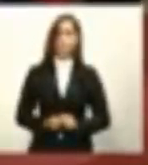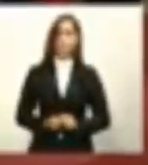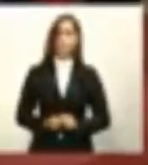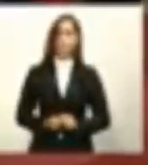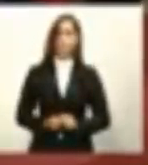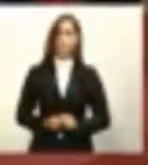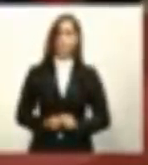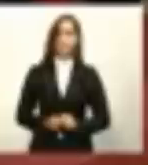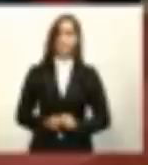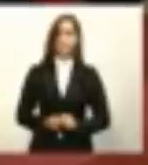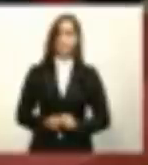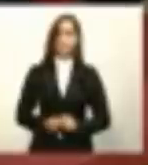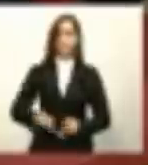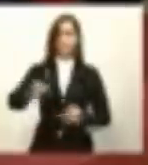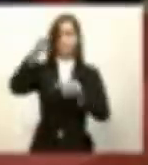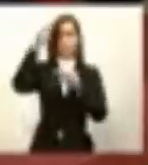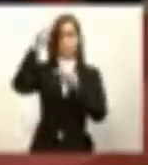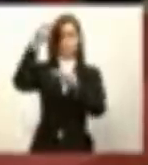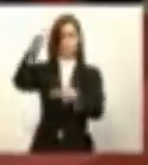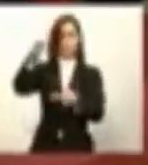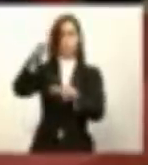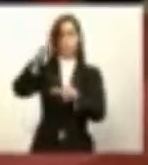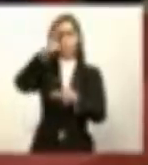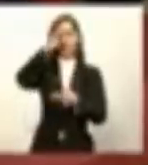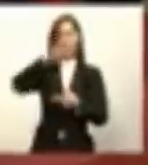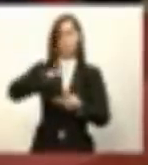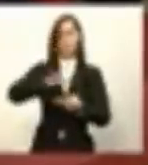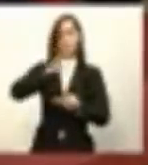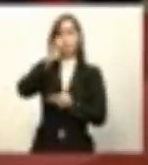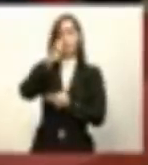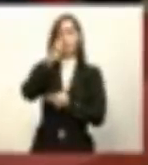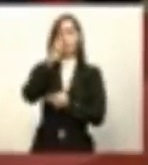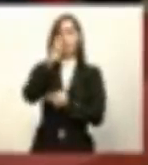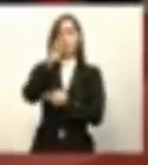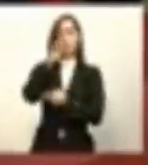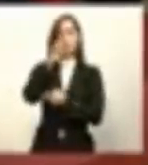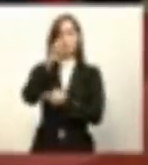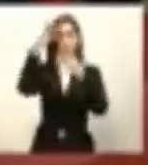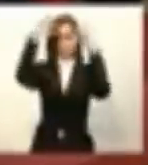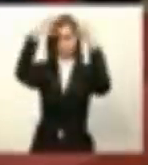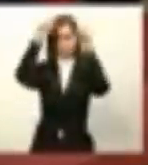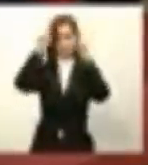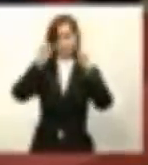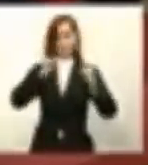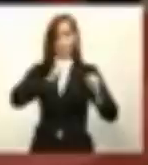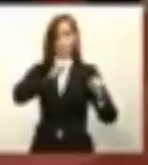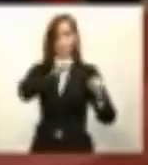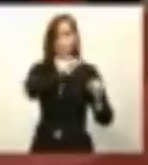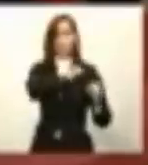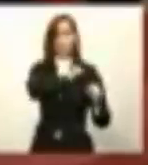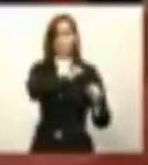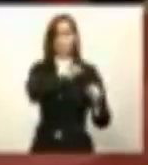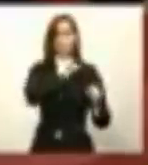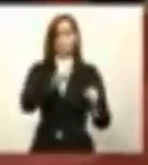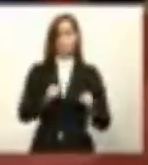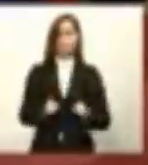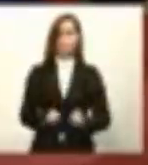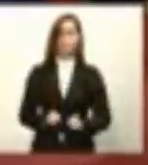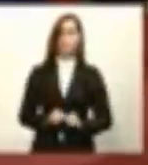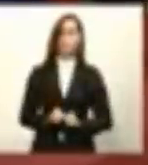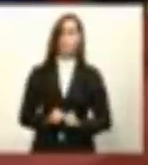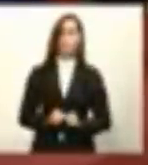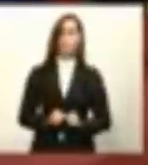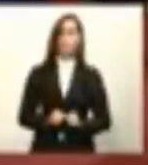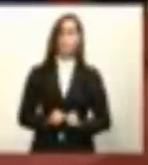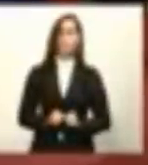bien, il te mettait d'accord pour tout le monde qui fait en République Dominicaine. eh bien pour capable enregistrer en Haïti. Ça veut dire